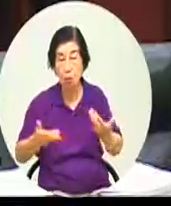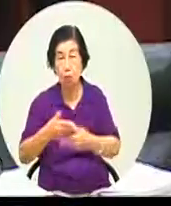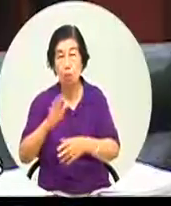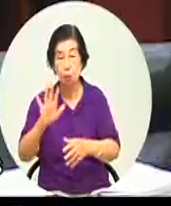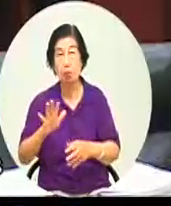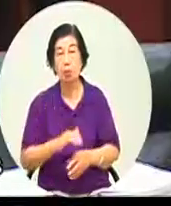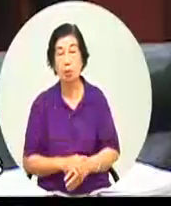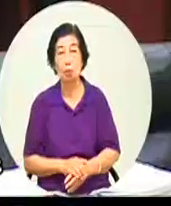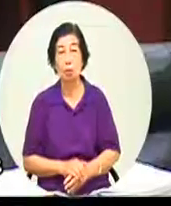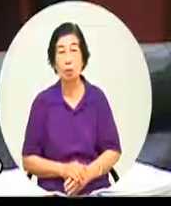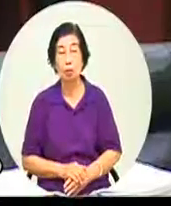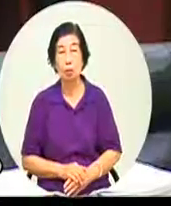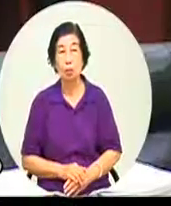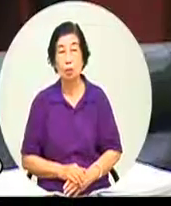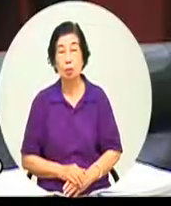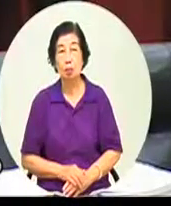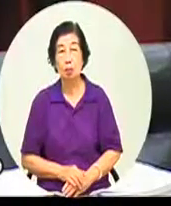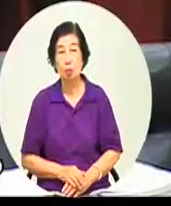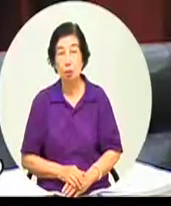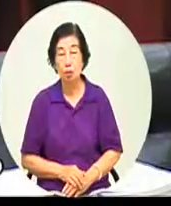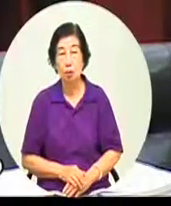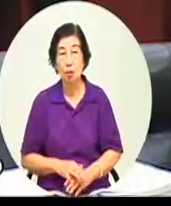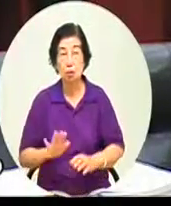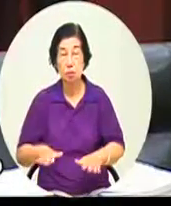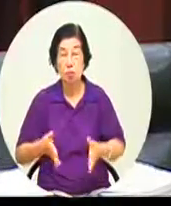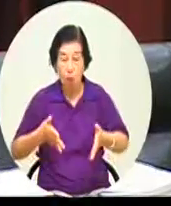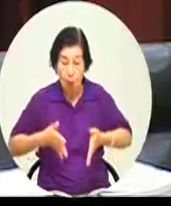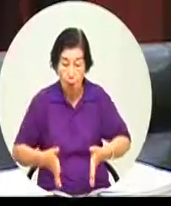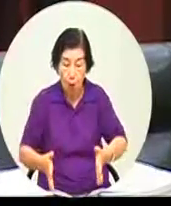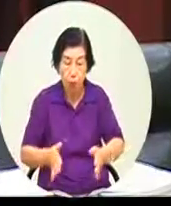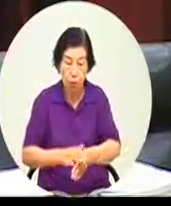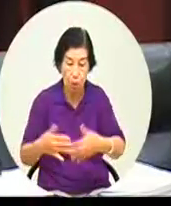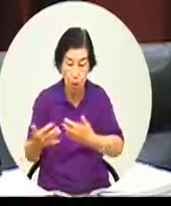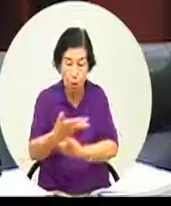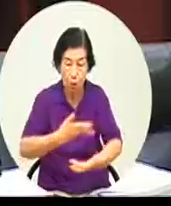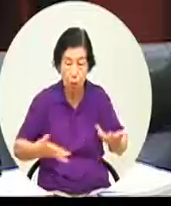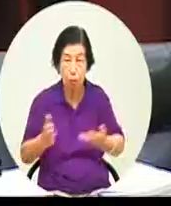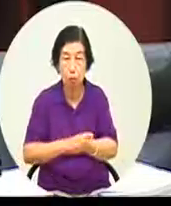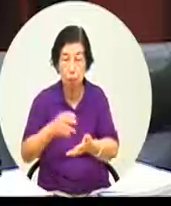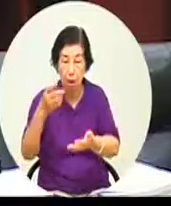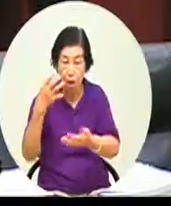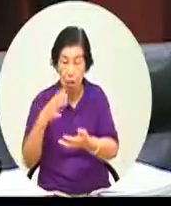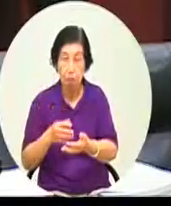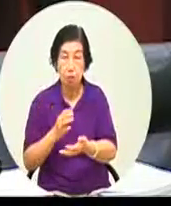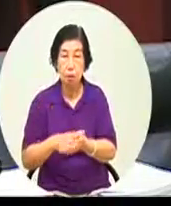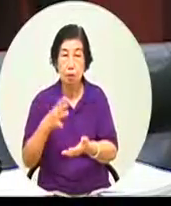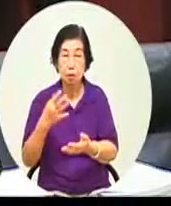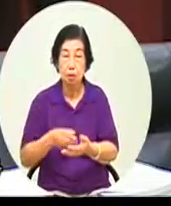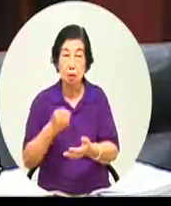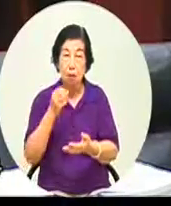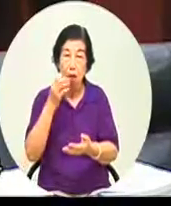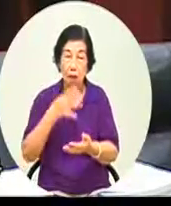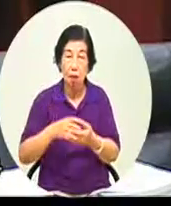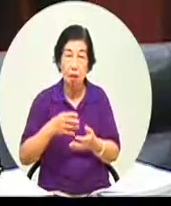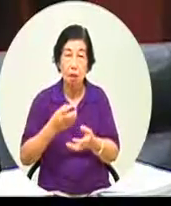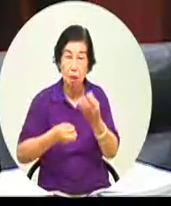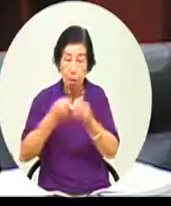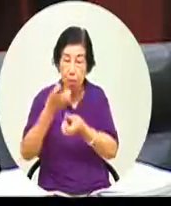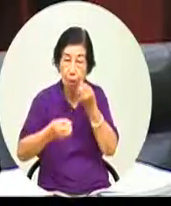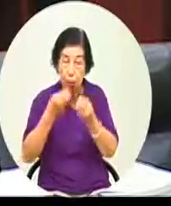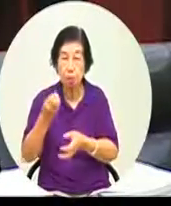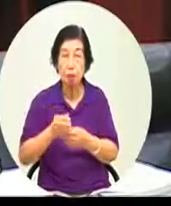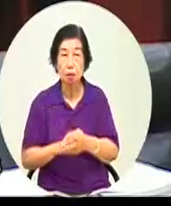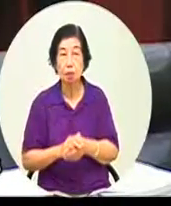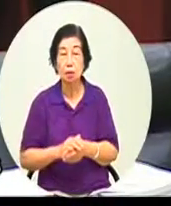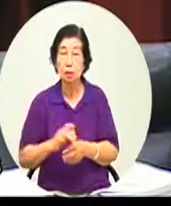给你我拄啊听你讲在地沟通听过哪句啦？但我今日是要讲一句，你们什么时候